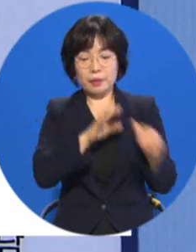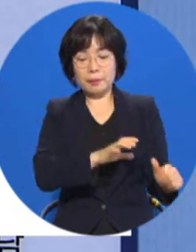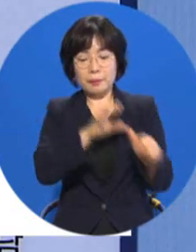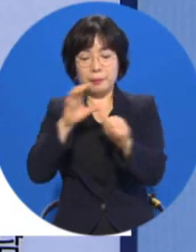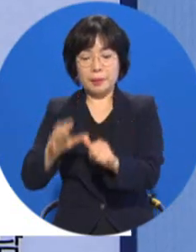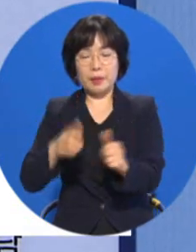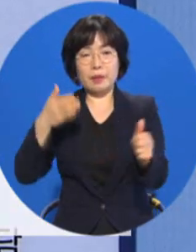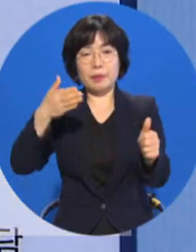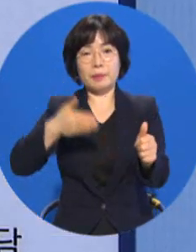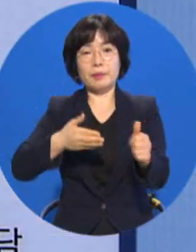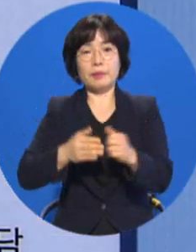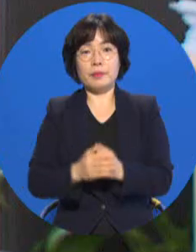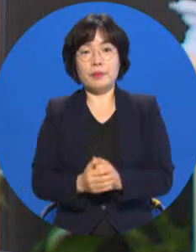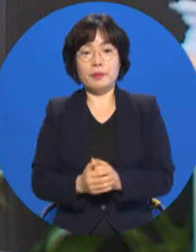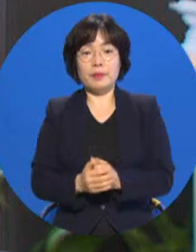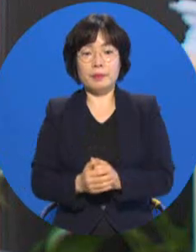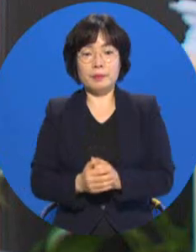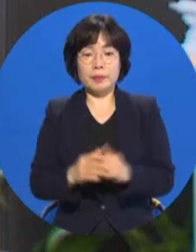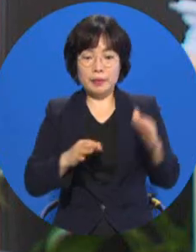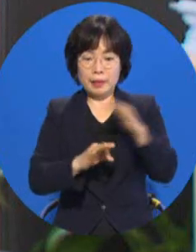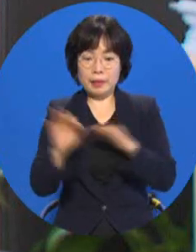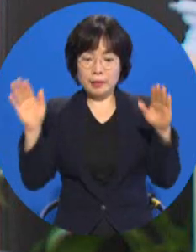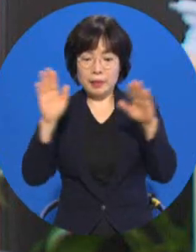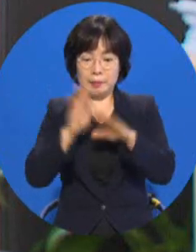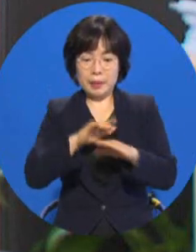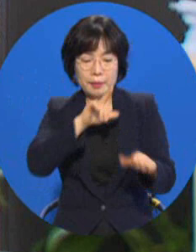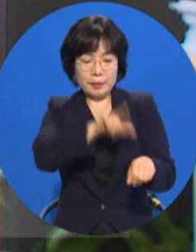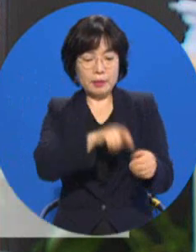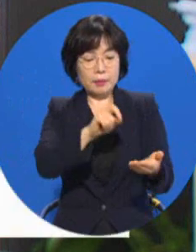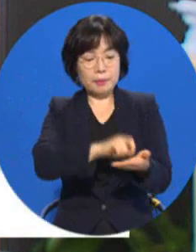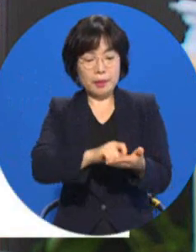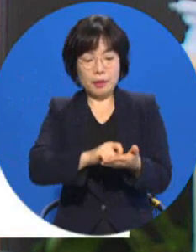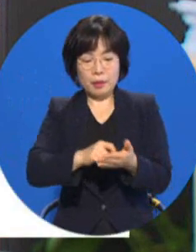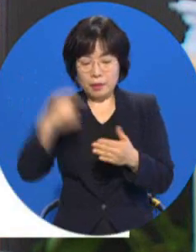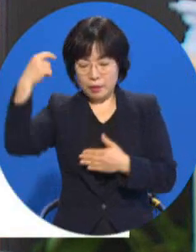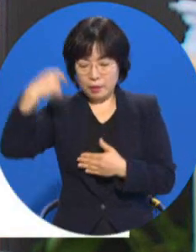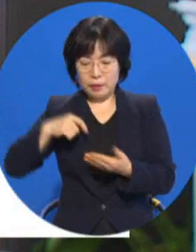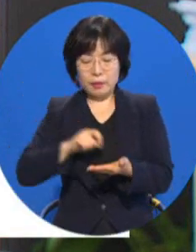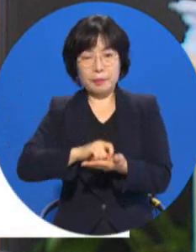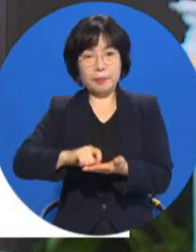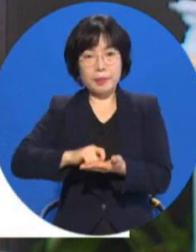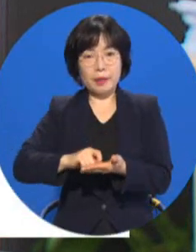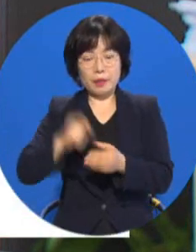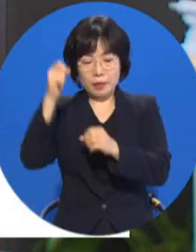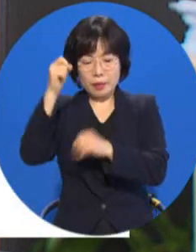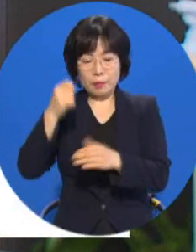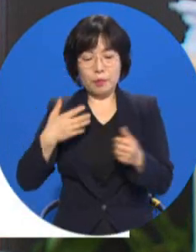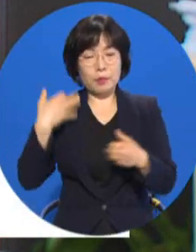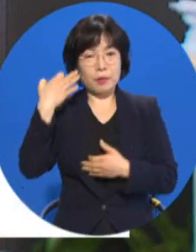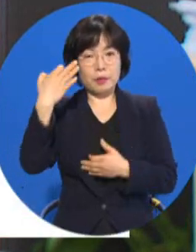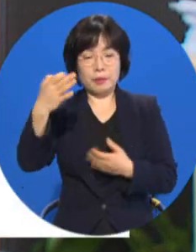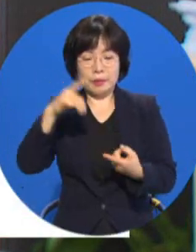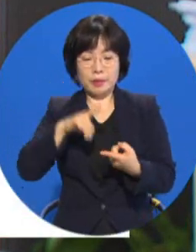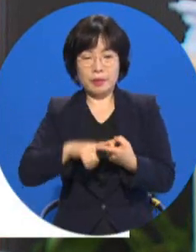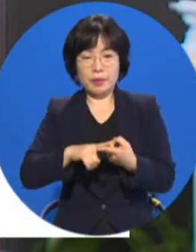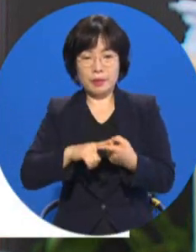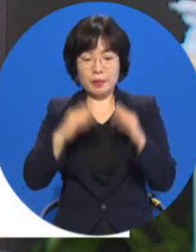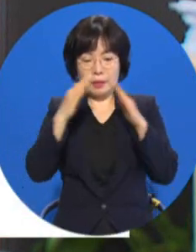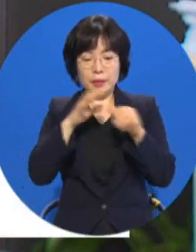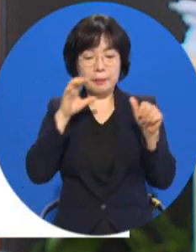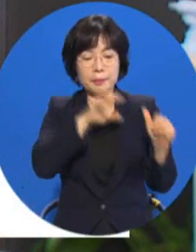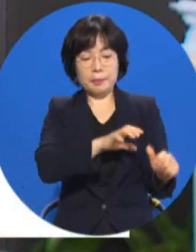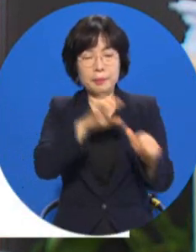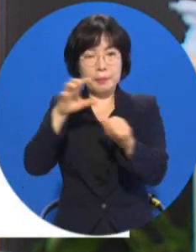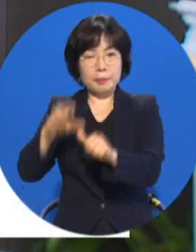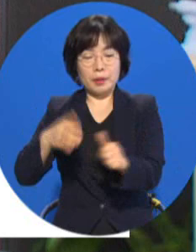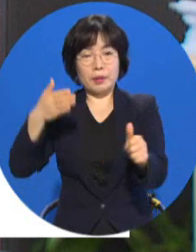격리를 권고했습니다. 아침 저녁으로 시간 적고 본인들 자각 증상 적고 기본적으로 14일 정도는 자가